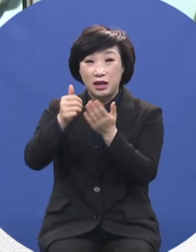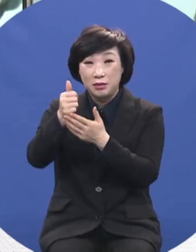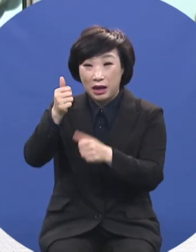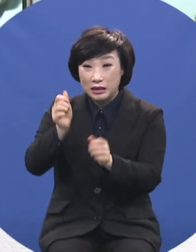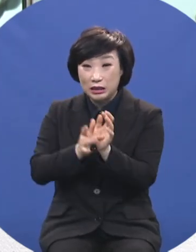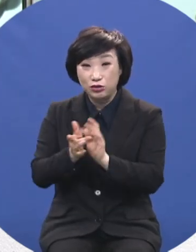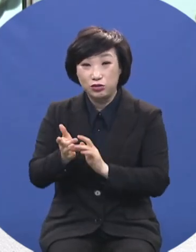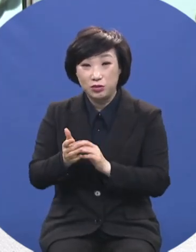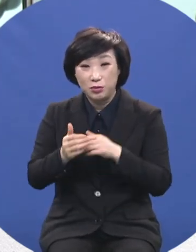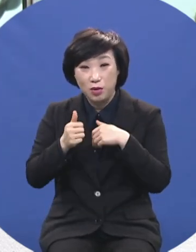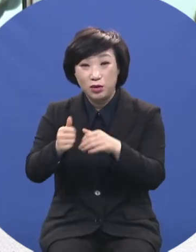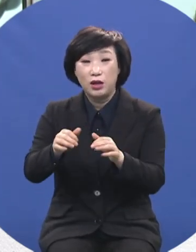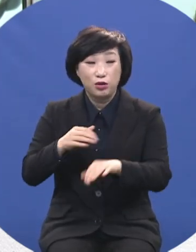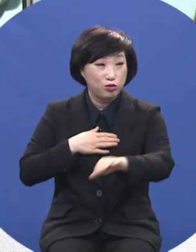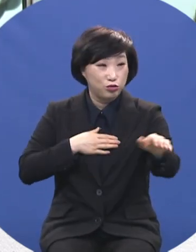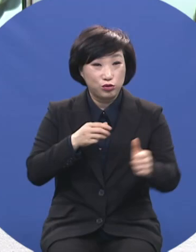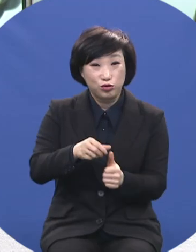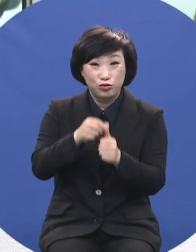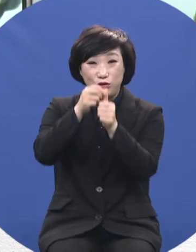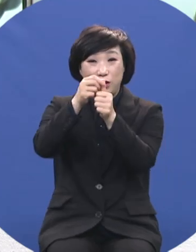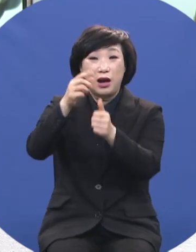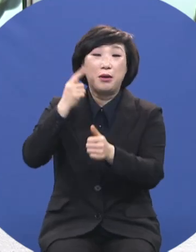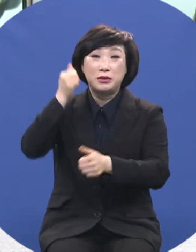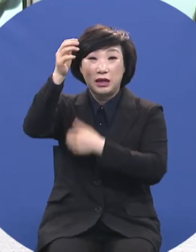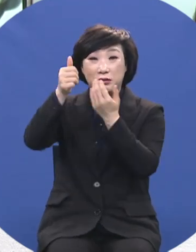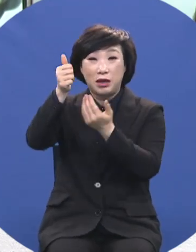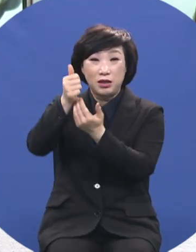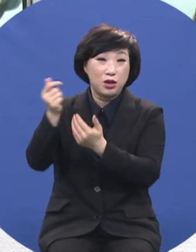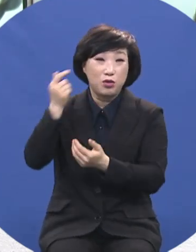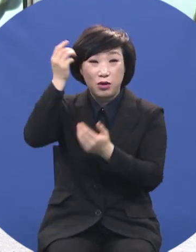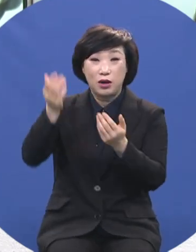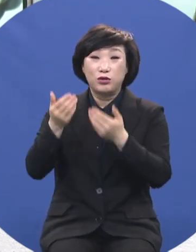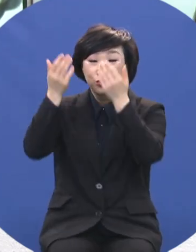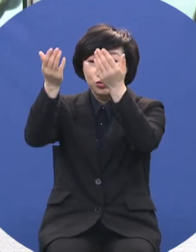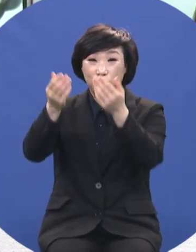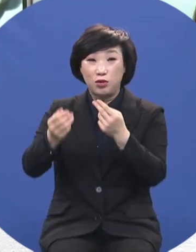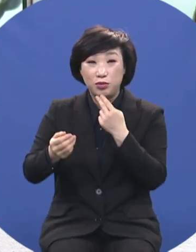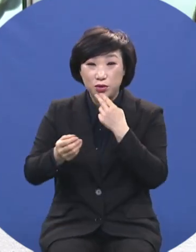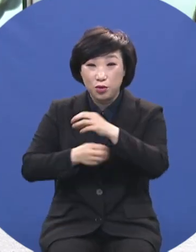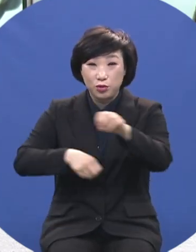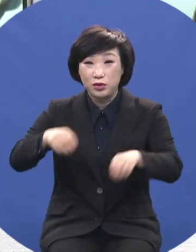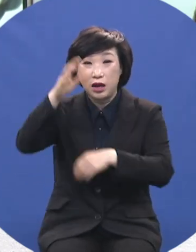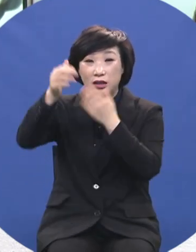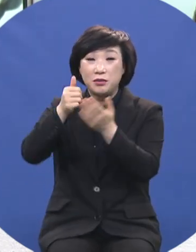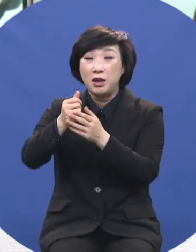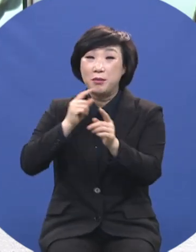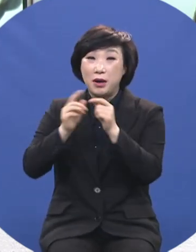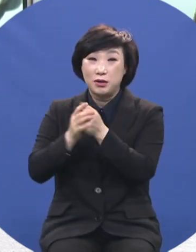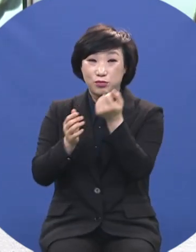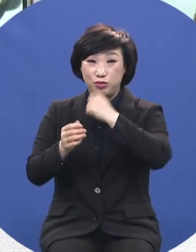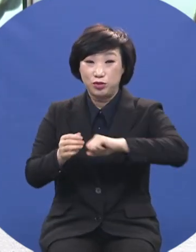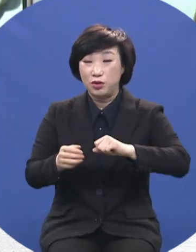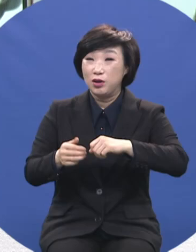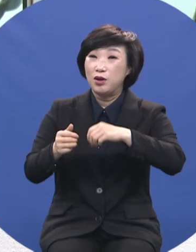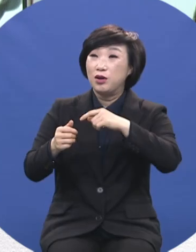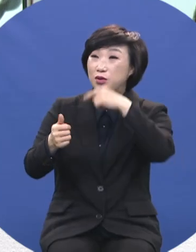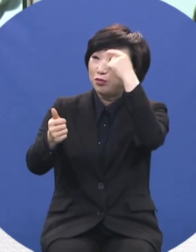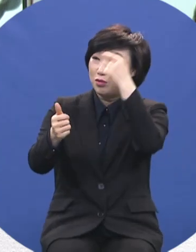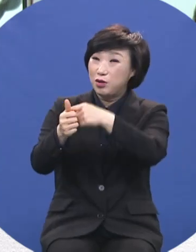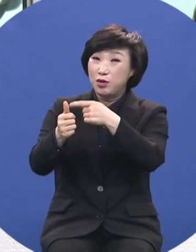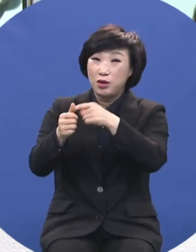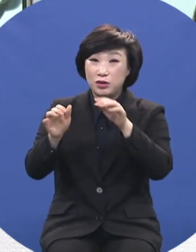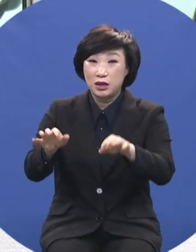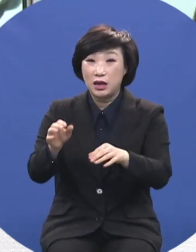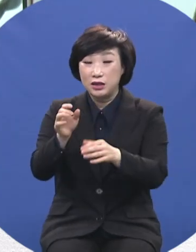아들 중에서 구원하신 하나님께 영광은커녕 그 말씀을 불순종하며 욕되게 만들며 그 십자가의